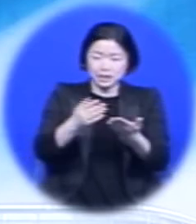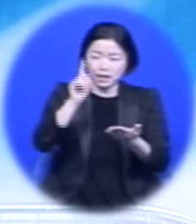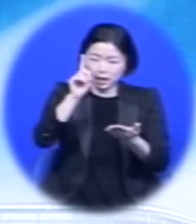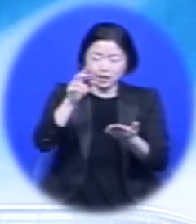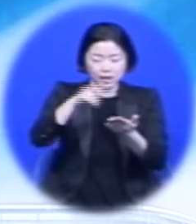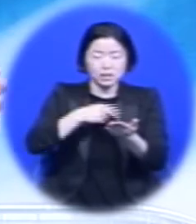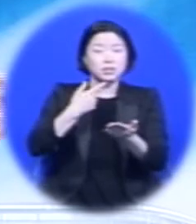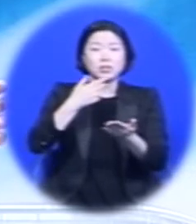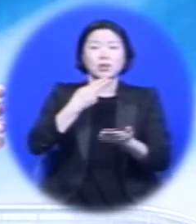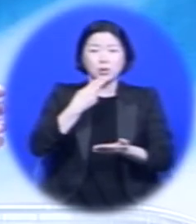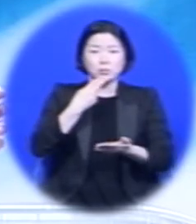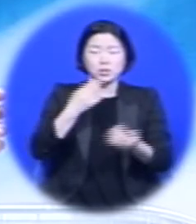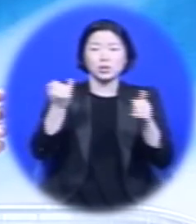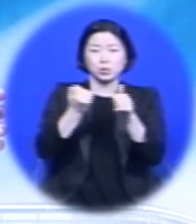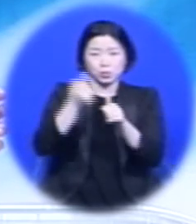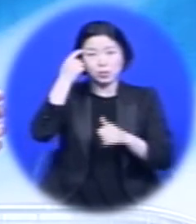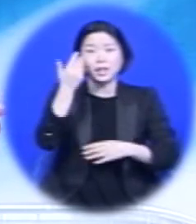없이 결혼을 하냐 말입니다.